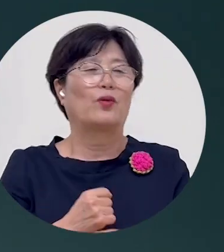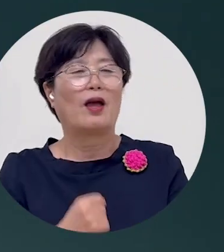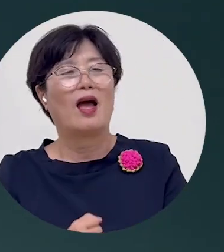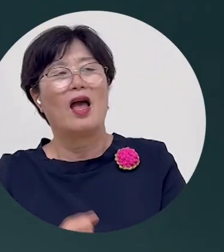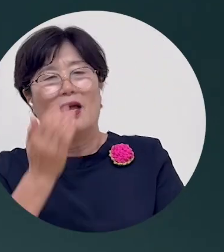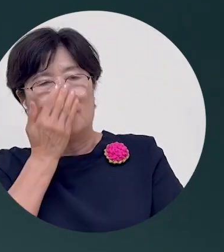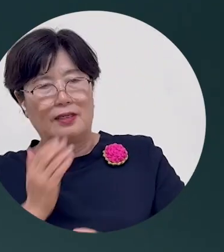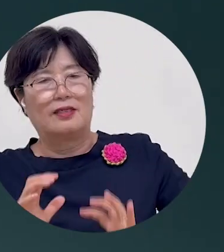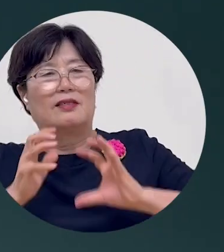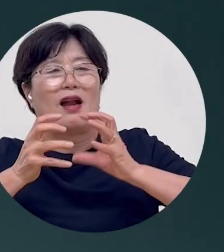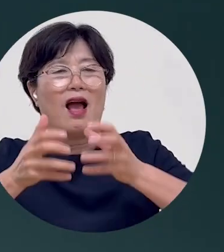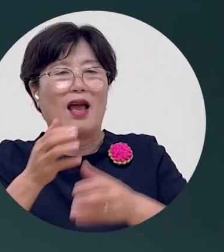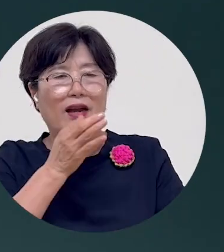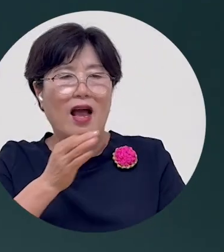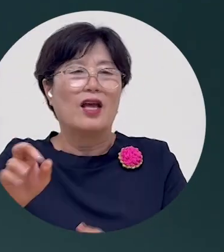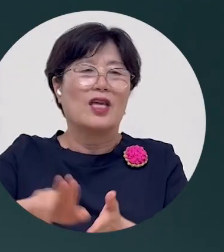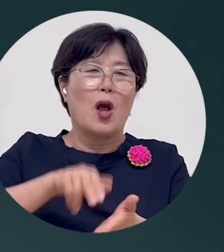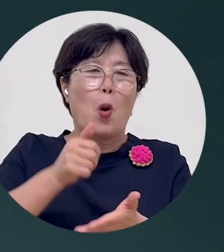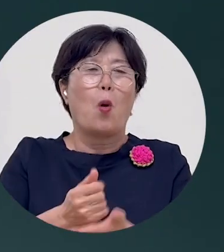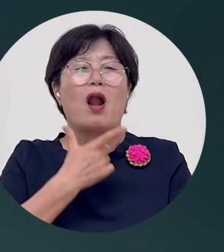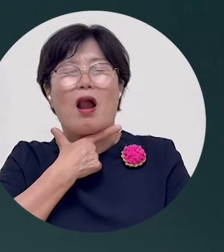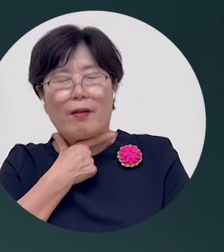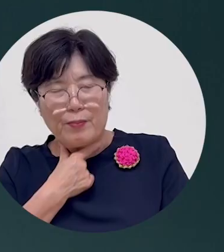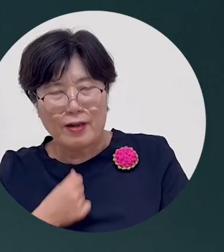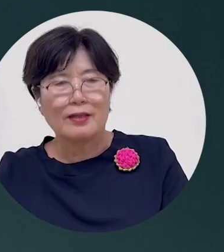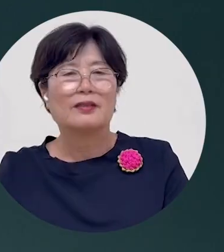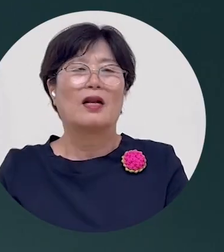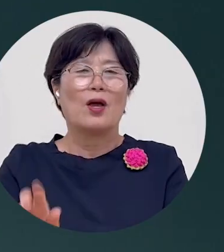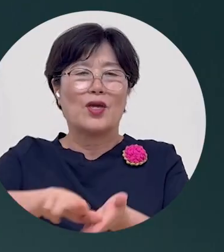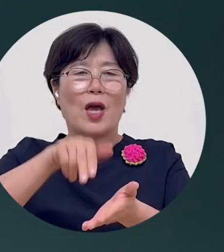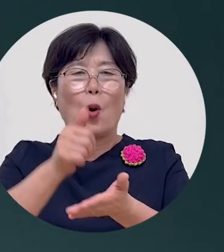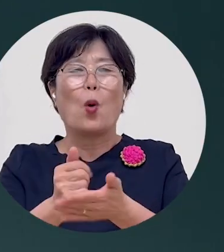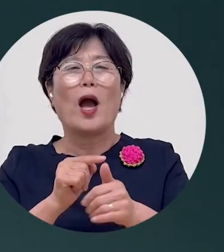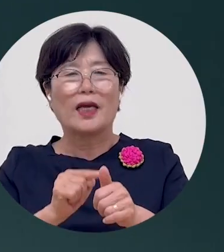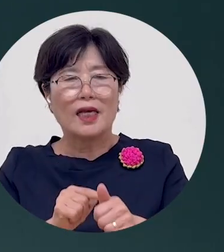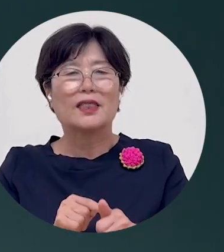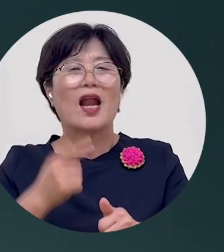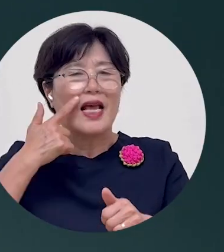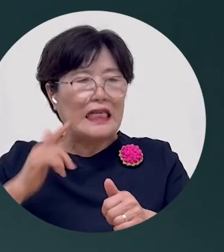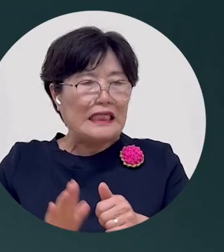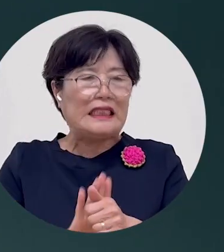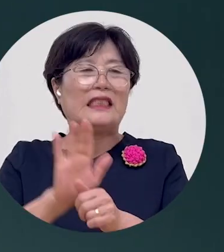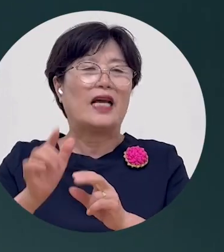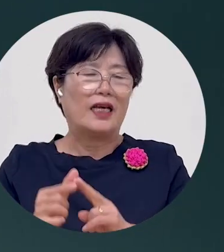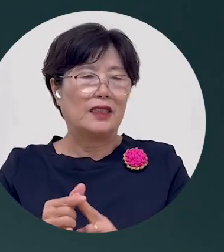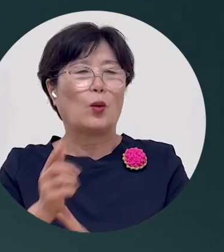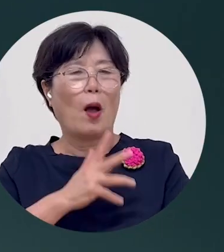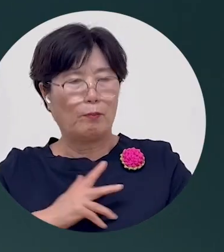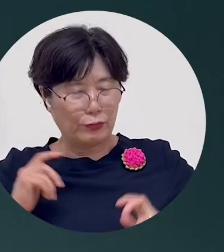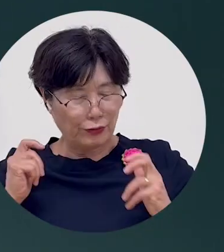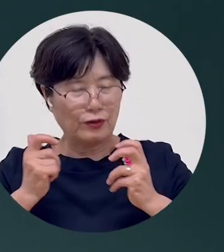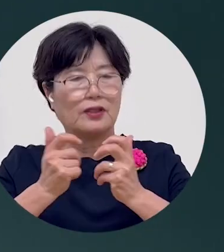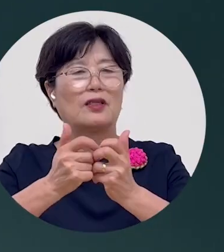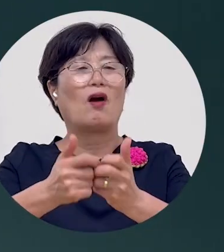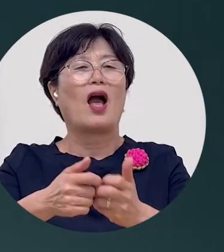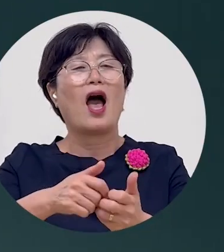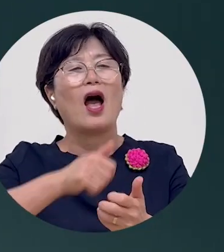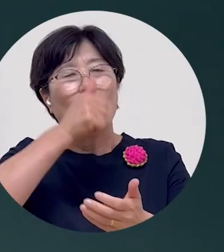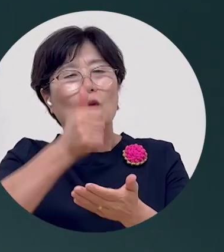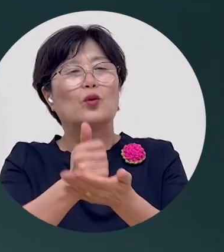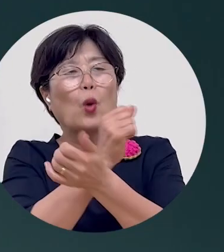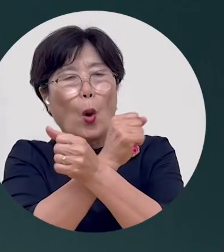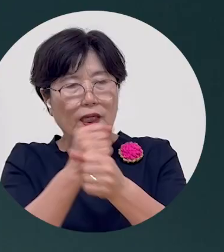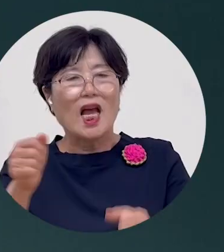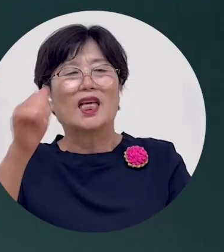더하도다. 이스라엘아, 여호와를 바랄지어다. 여호와께서는 인자하심과